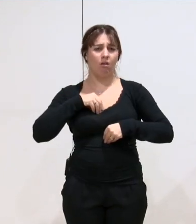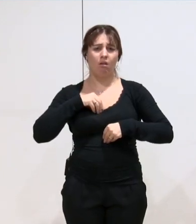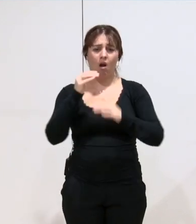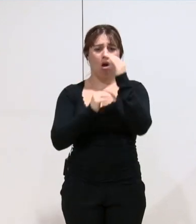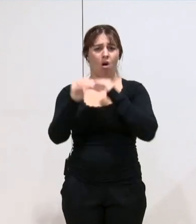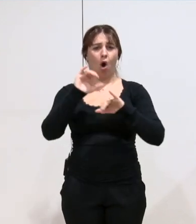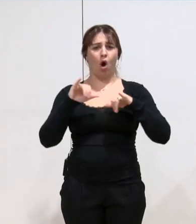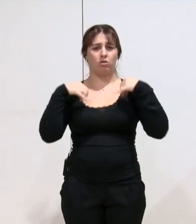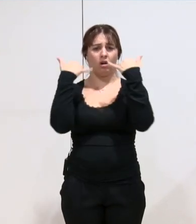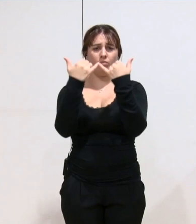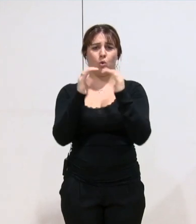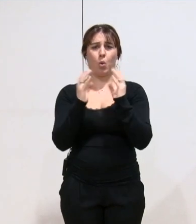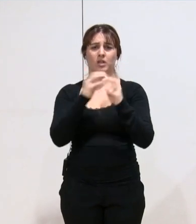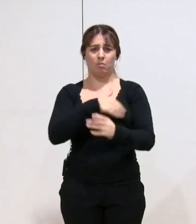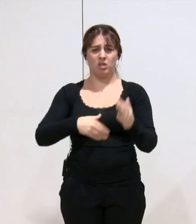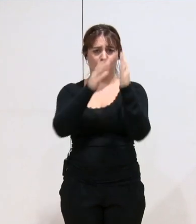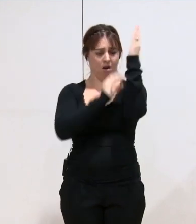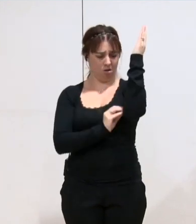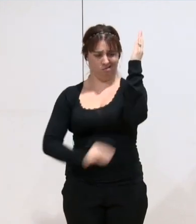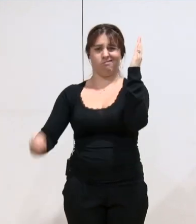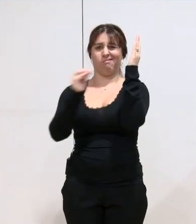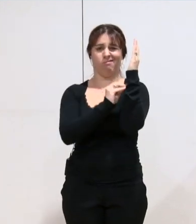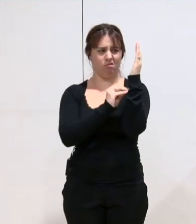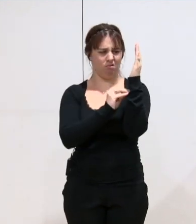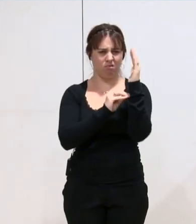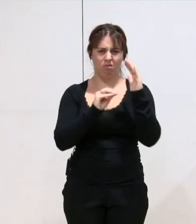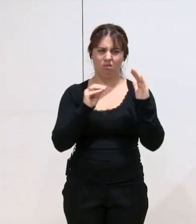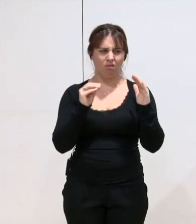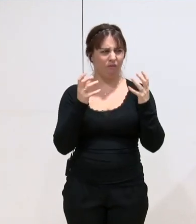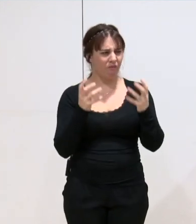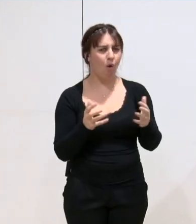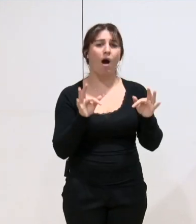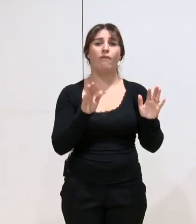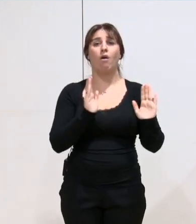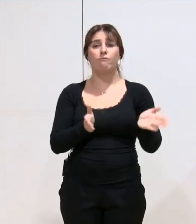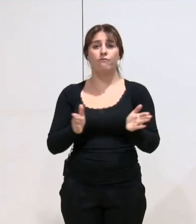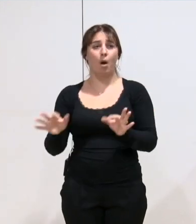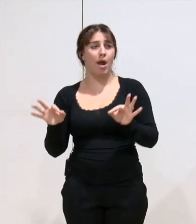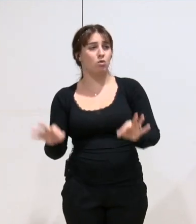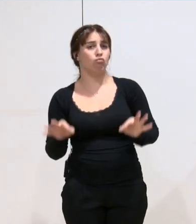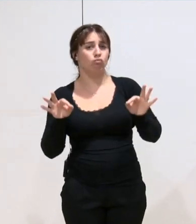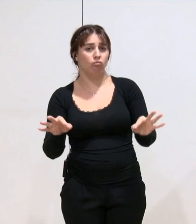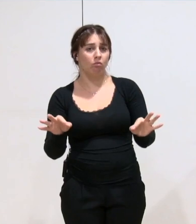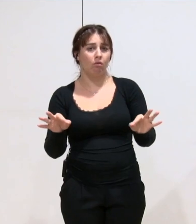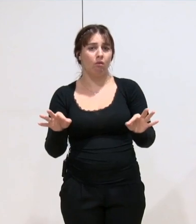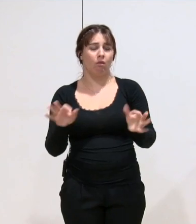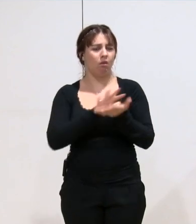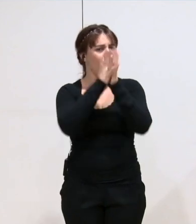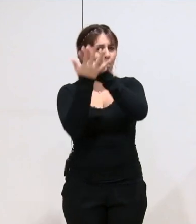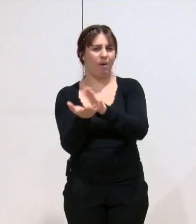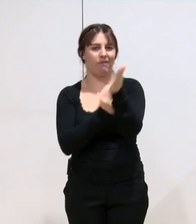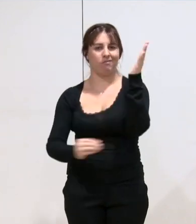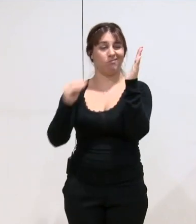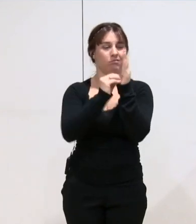du jour et d'une délibération assez formelle et administrative de vouloir en fait d'en faire une opération